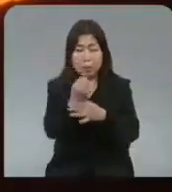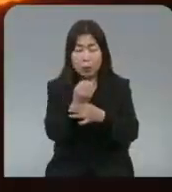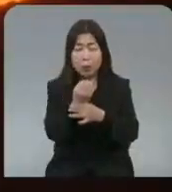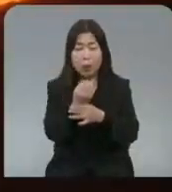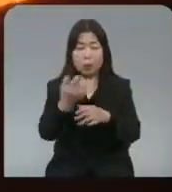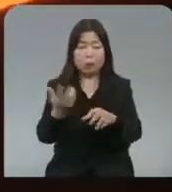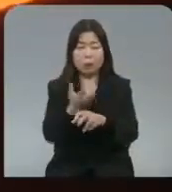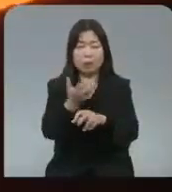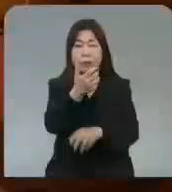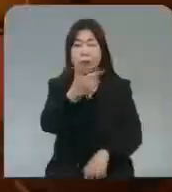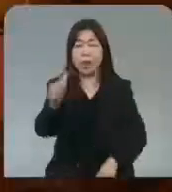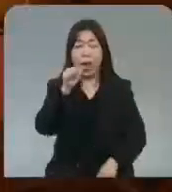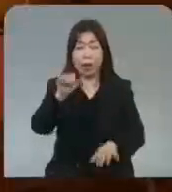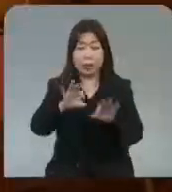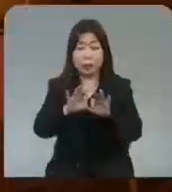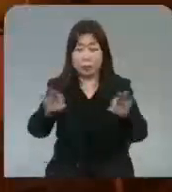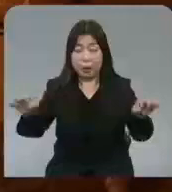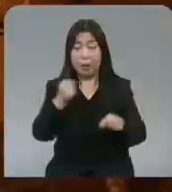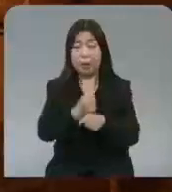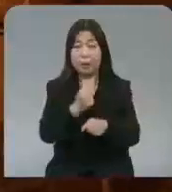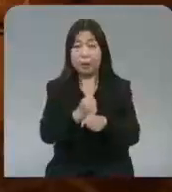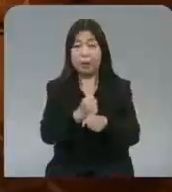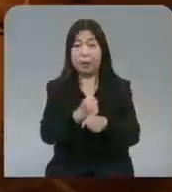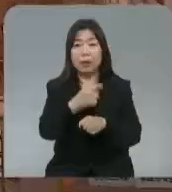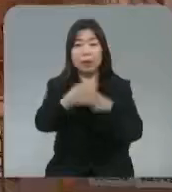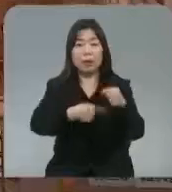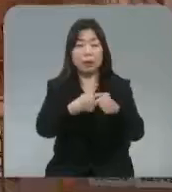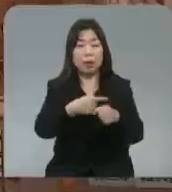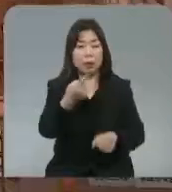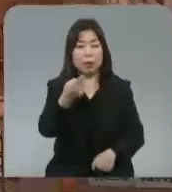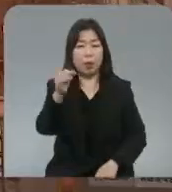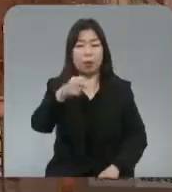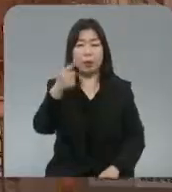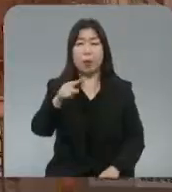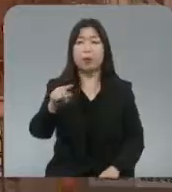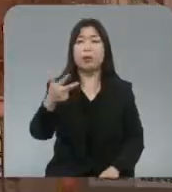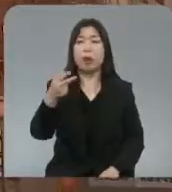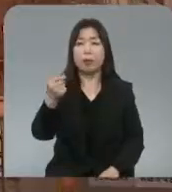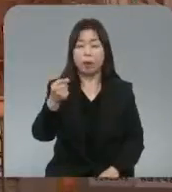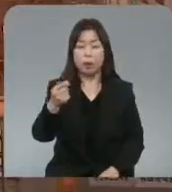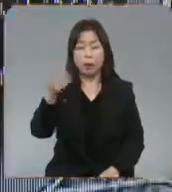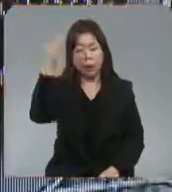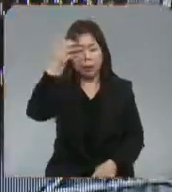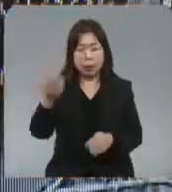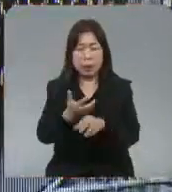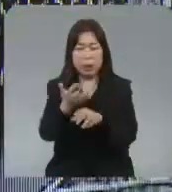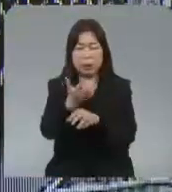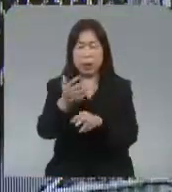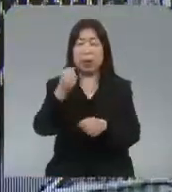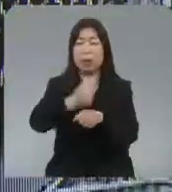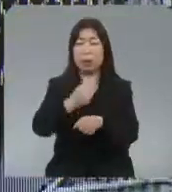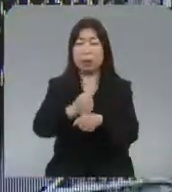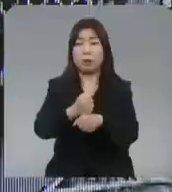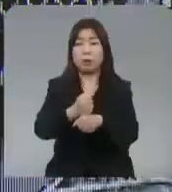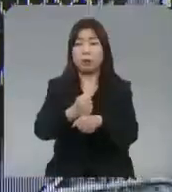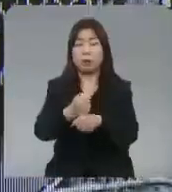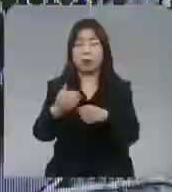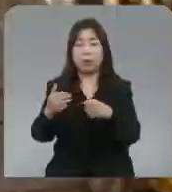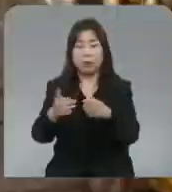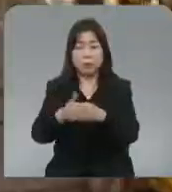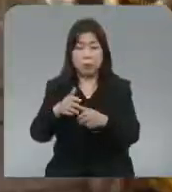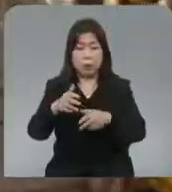соглашение принятые 13 ноября на климатическом саммите в глаза окажет влияние на южно корейскую